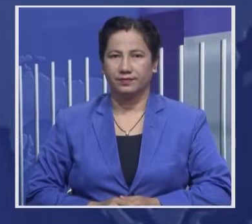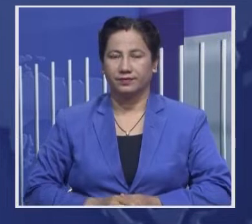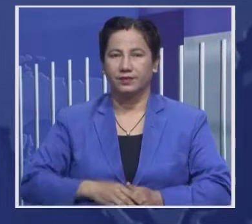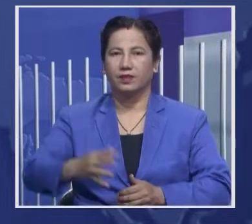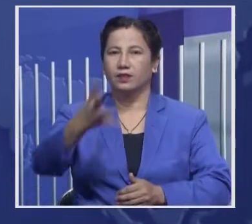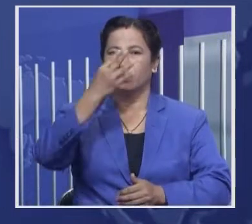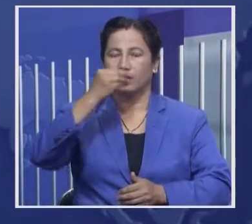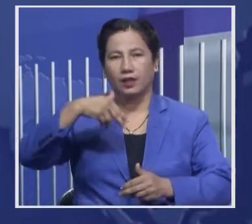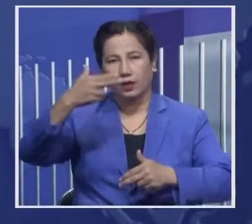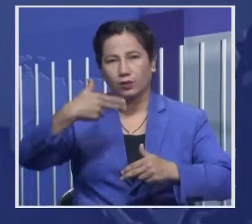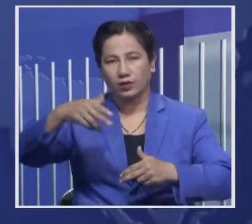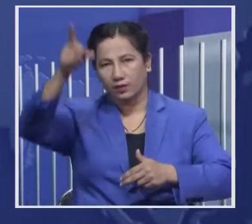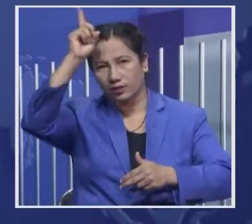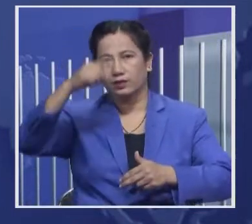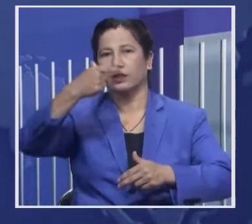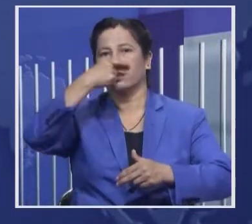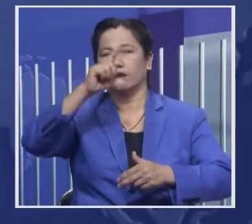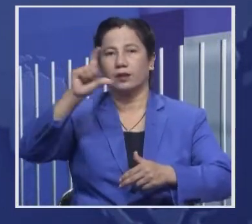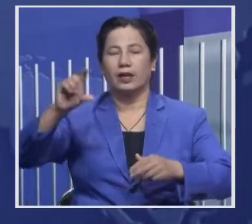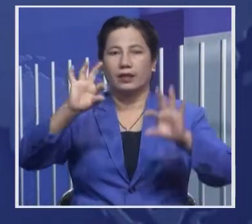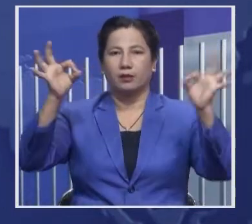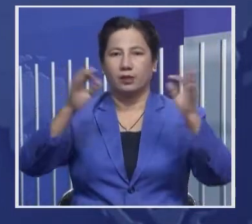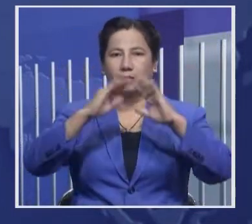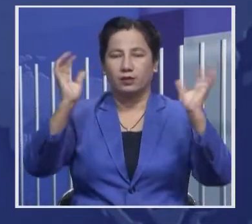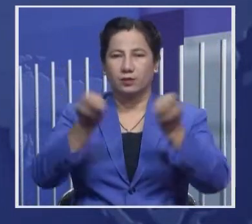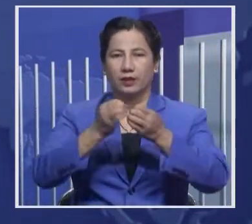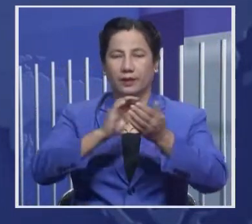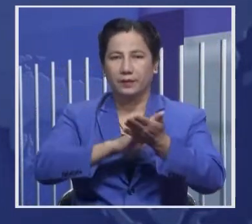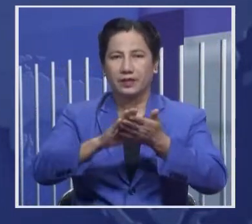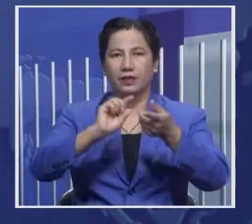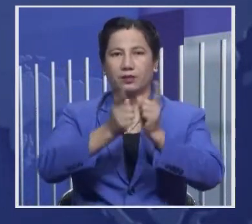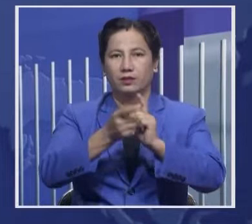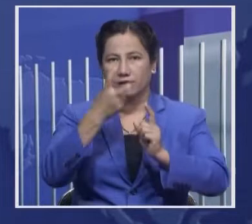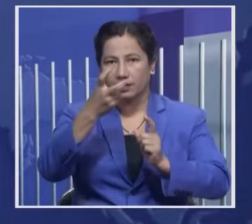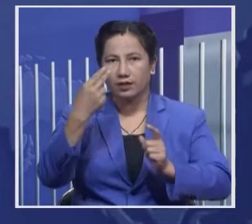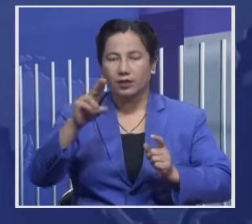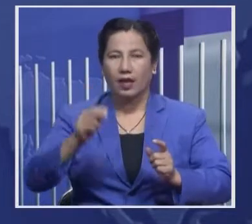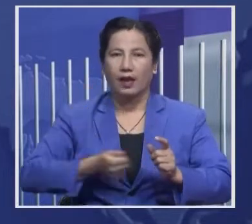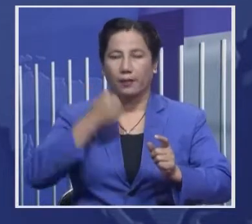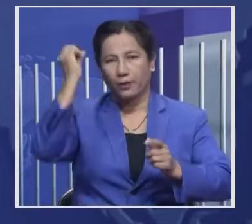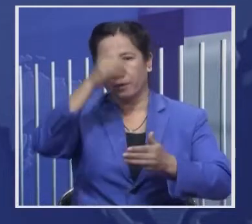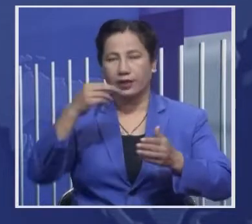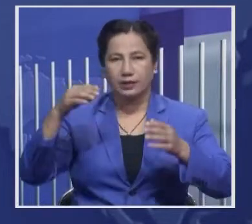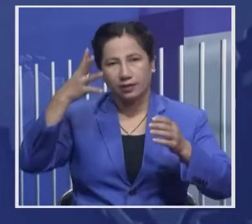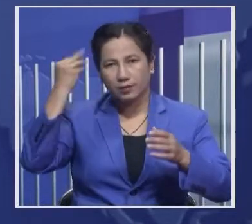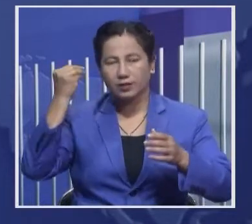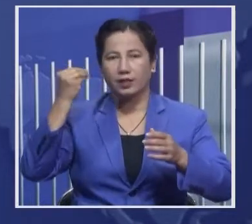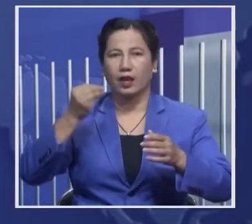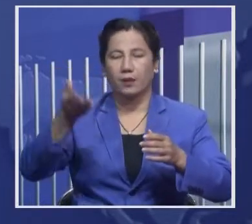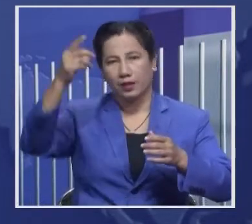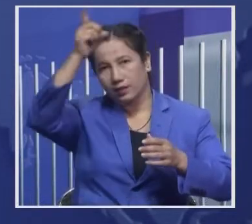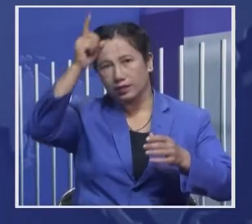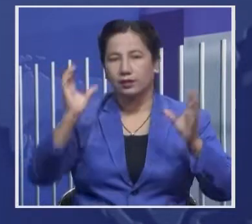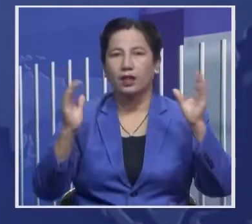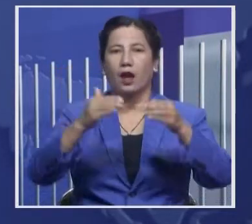मौलिक प्राचीन कला संस्कृतिले धनी नेपालका विभिन्न समुदायमा विस्तारै परिवर्तन देखिँदै गएको छ। आफ्नो पहिचान बिर्सेर पाश्चात्य संस्कृति